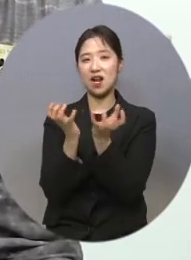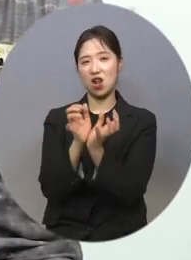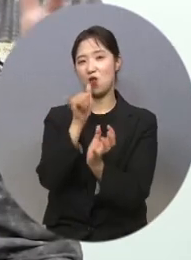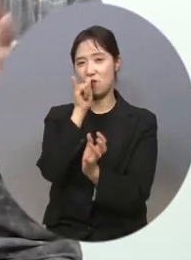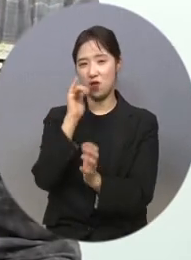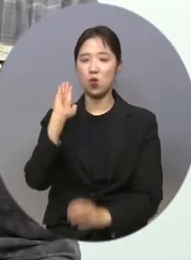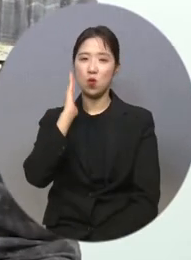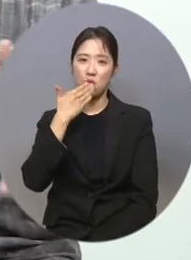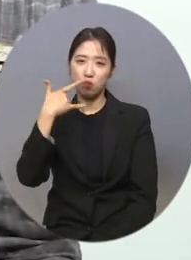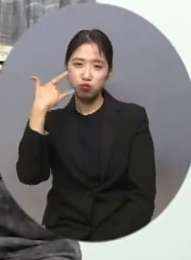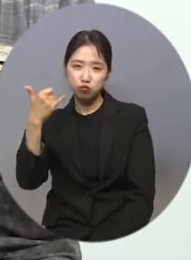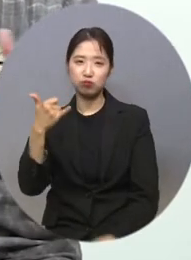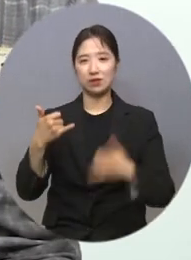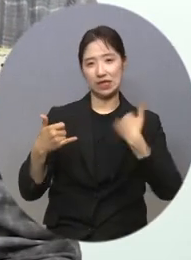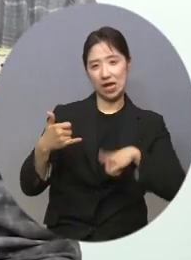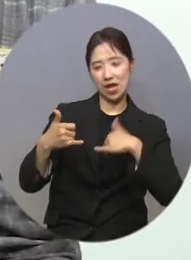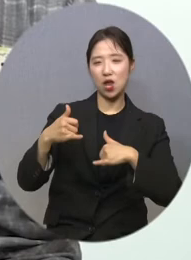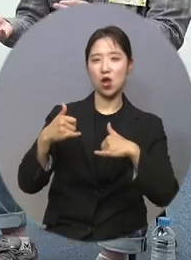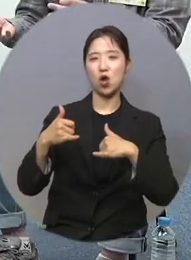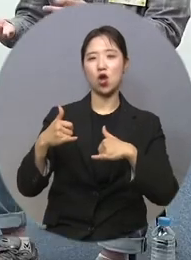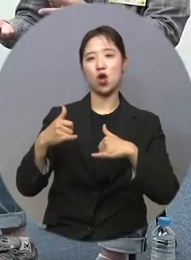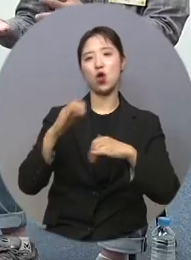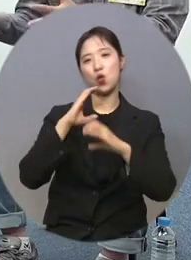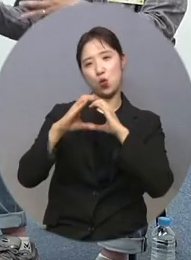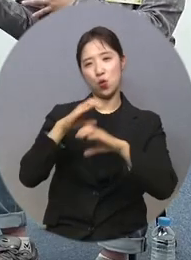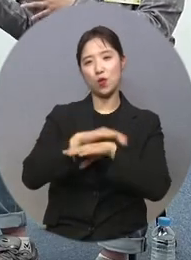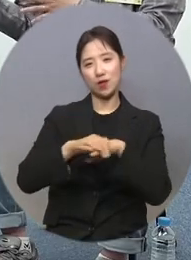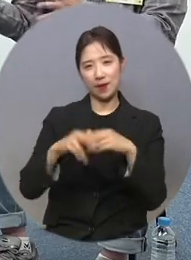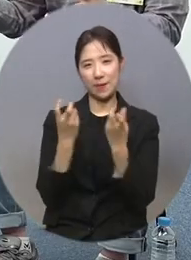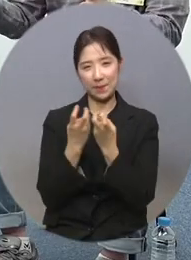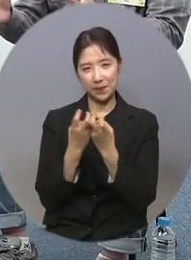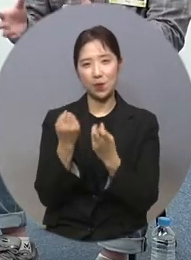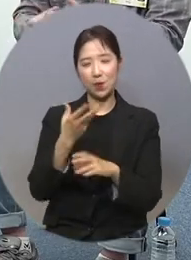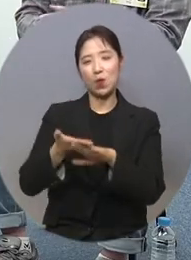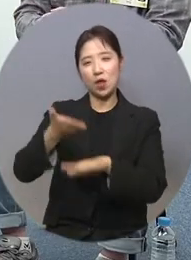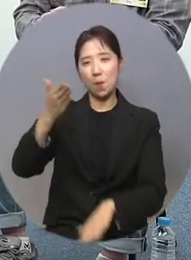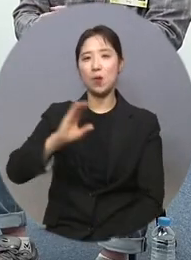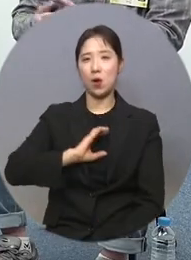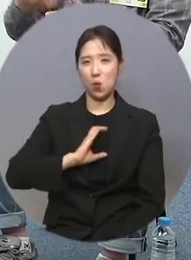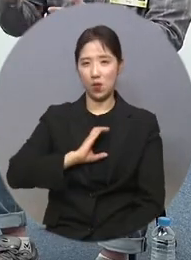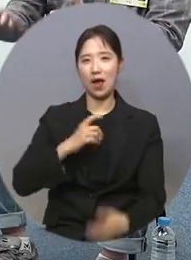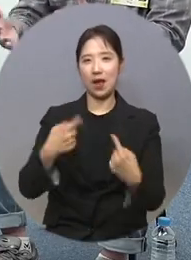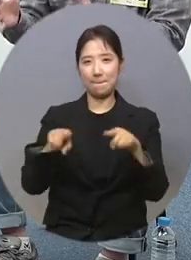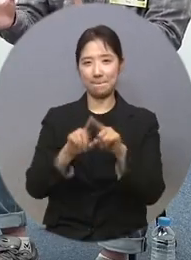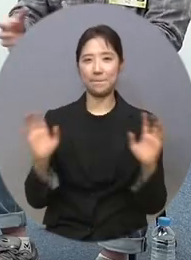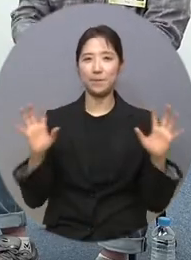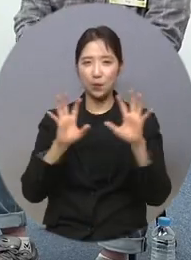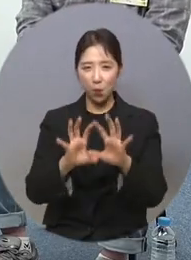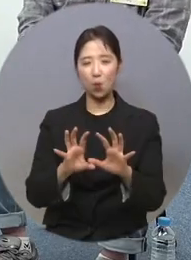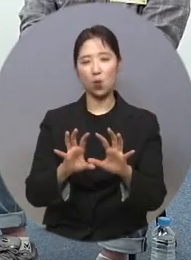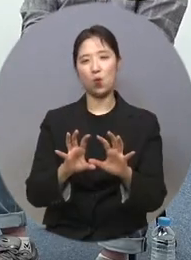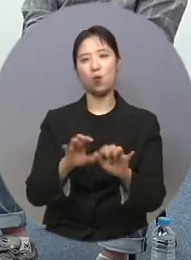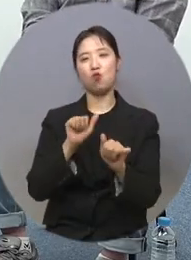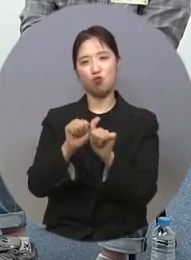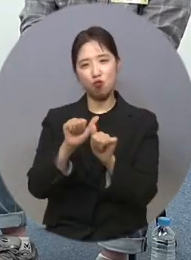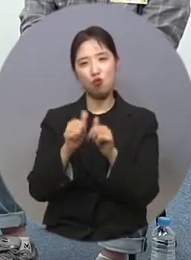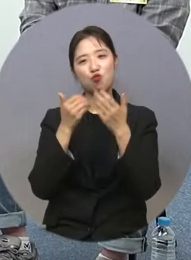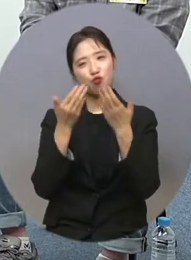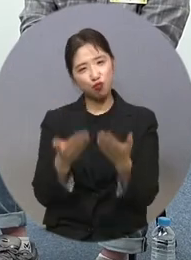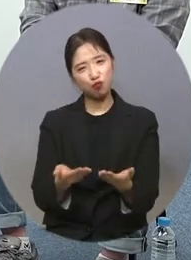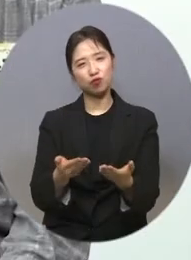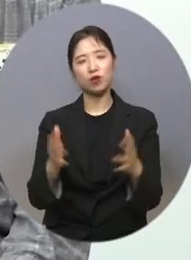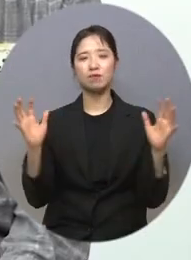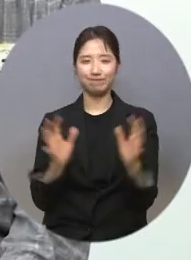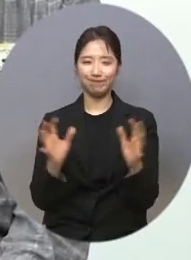농인 부모님과도 자녀들 사이에 소통할 수 있는 방법들 또 선배들 코다들이 함께 모여서 또 조언해주는 그런 자리들 그런 자리에